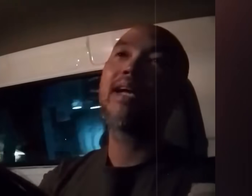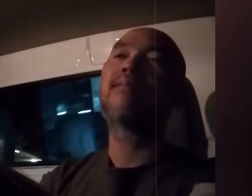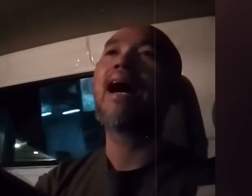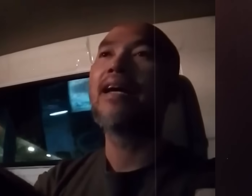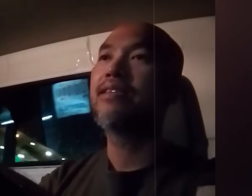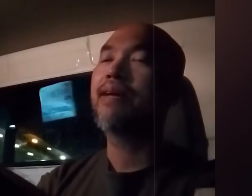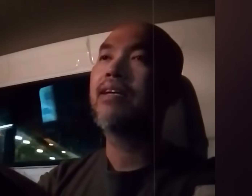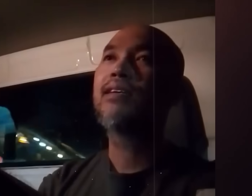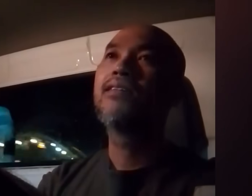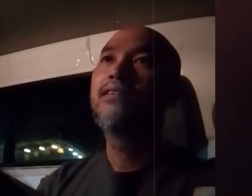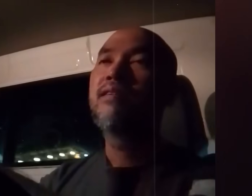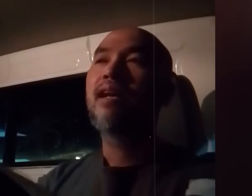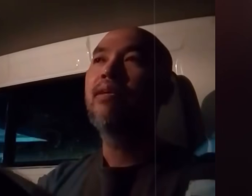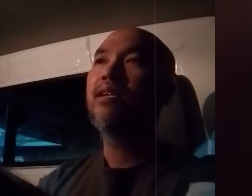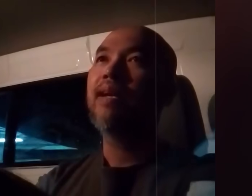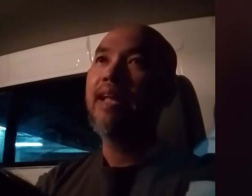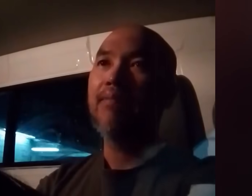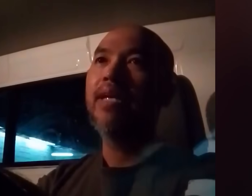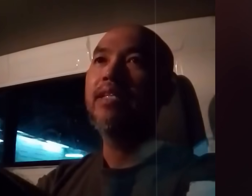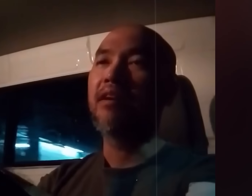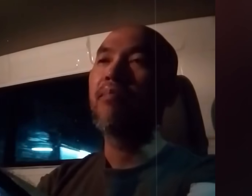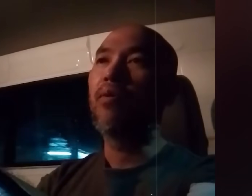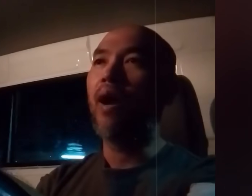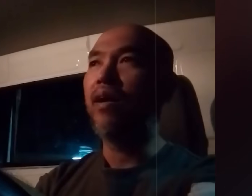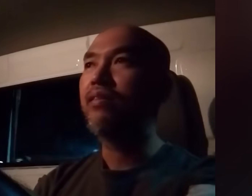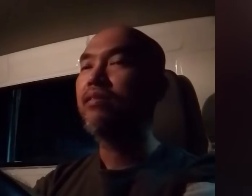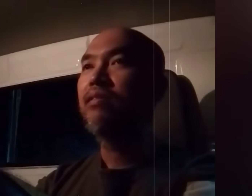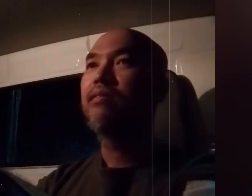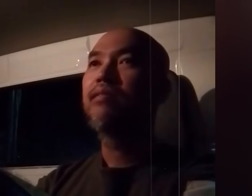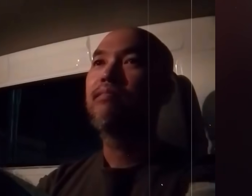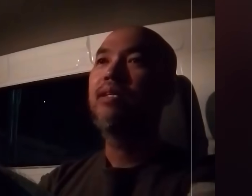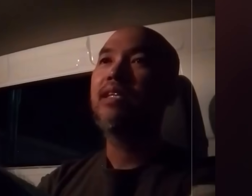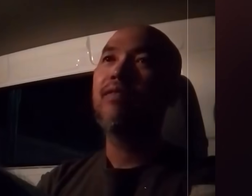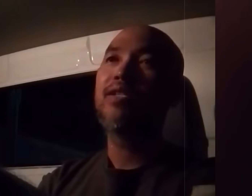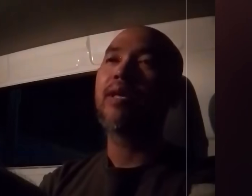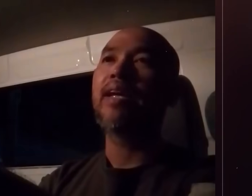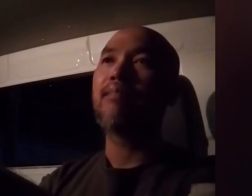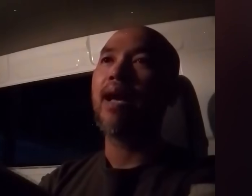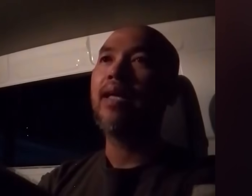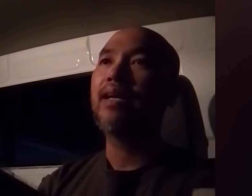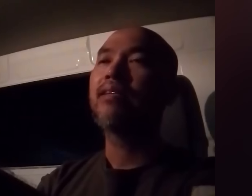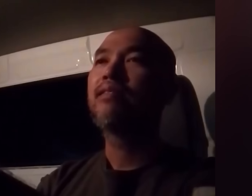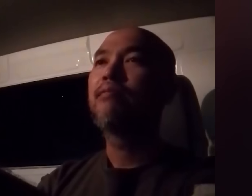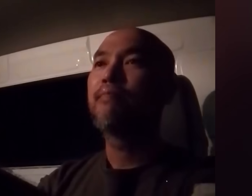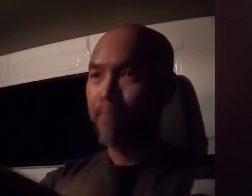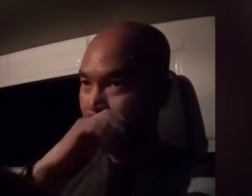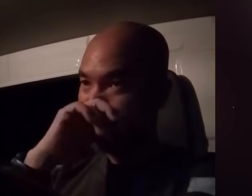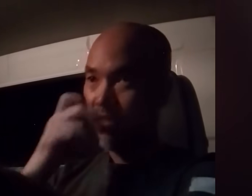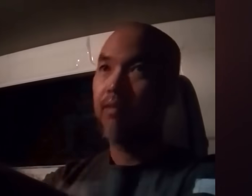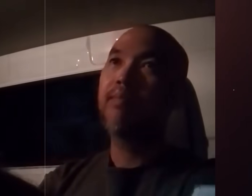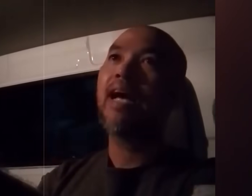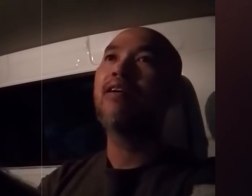ถ้าลองประธานสภาจริงๆถ้ามึงจะกระโปรงอ่ะมึงน่าจะเอาเงินตัวเองออกไป